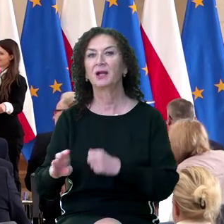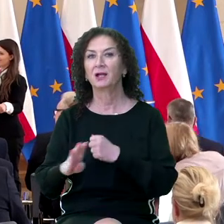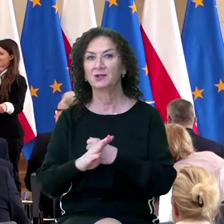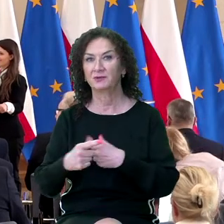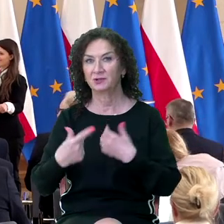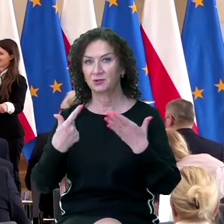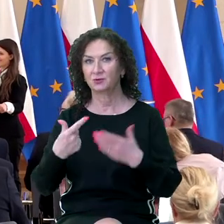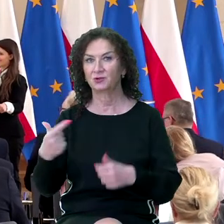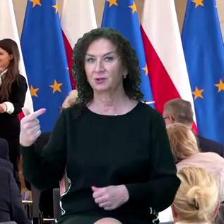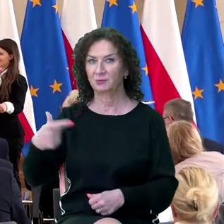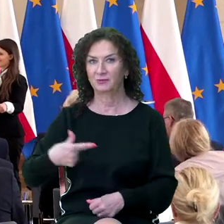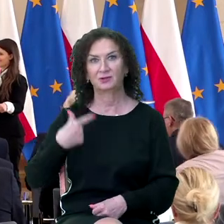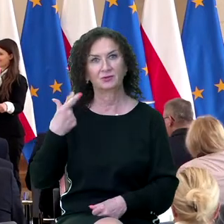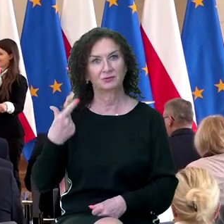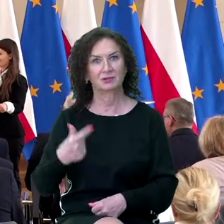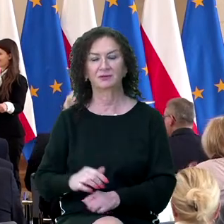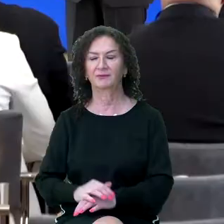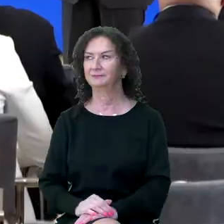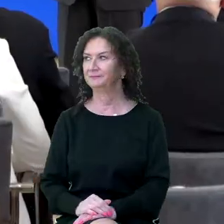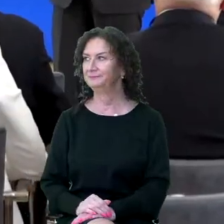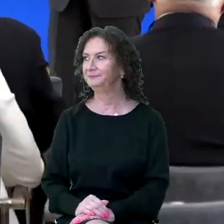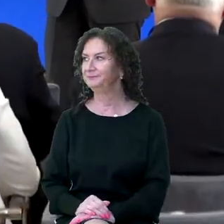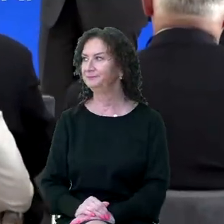97-2006, dyrektor